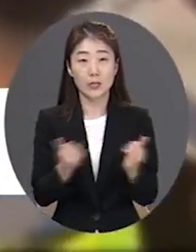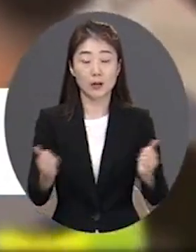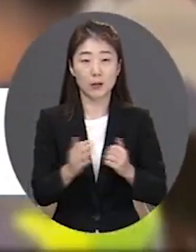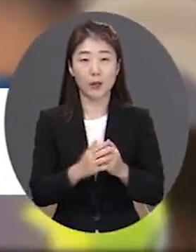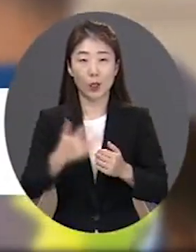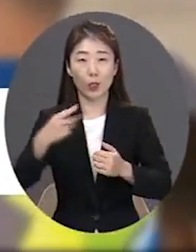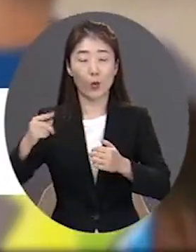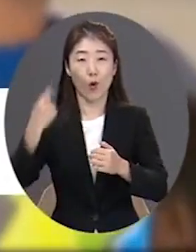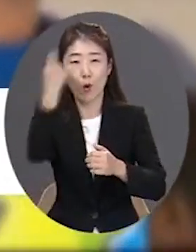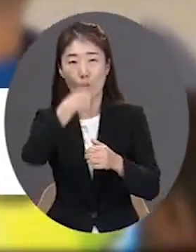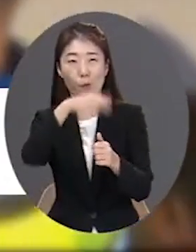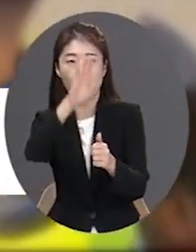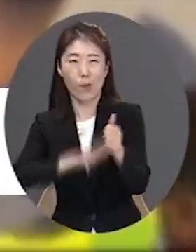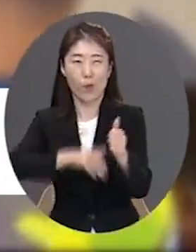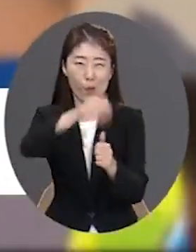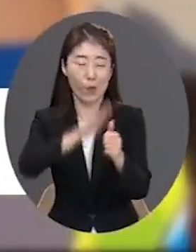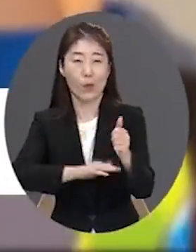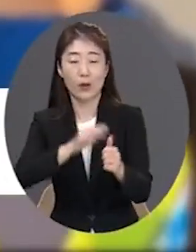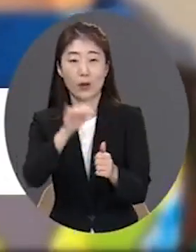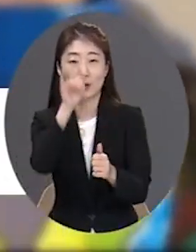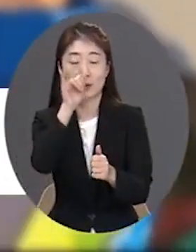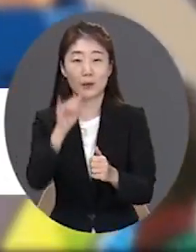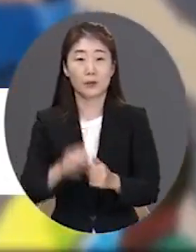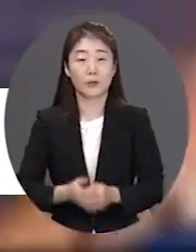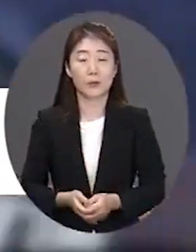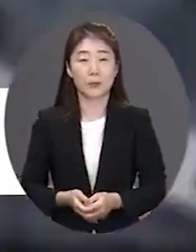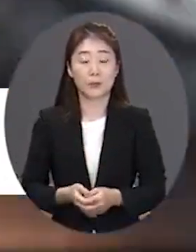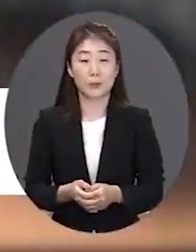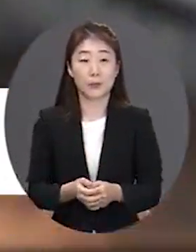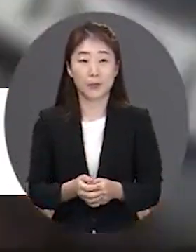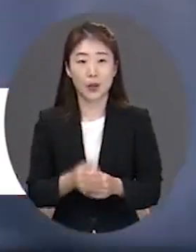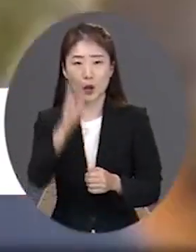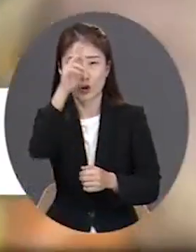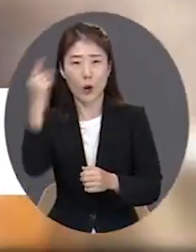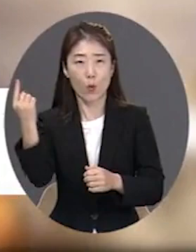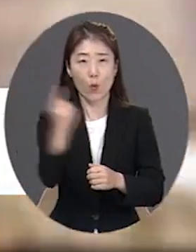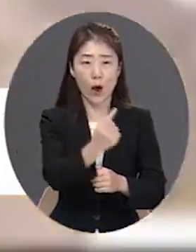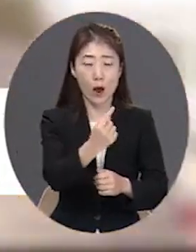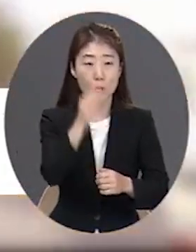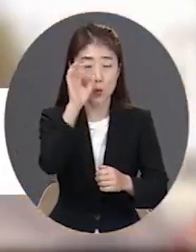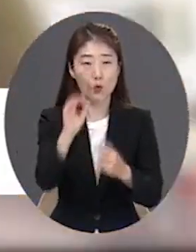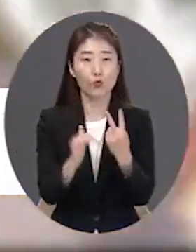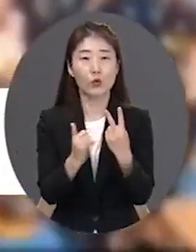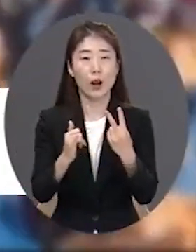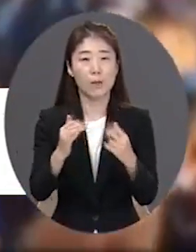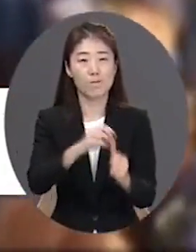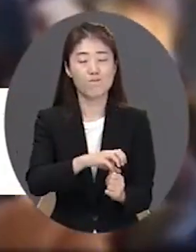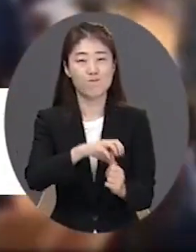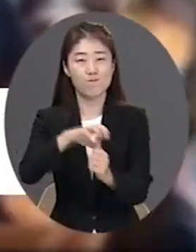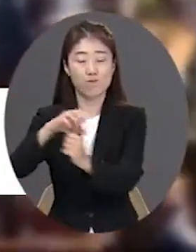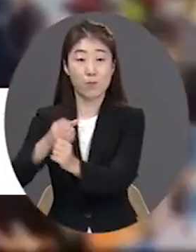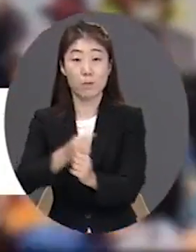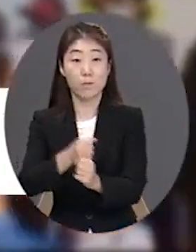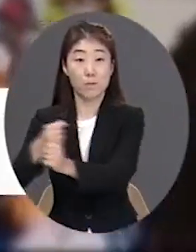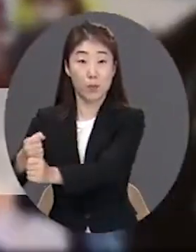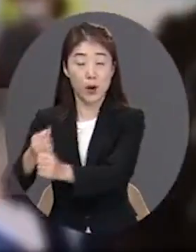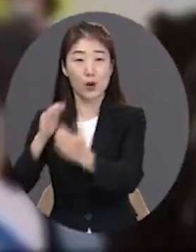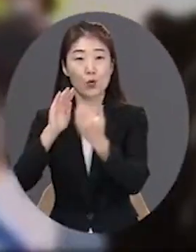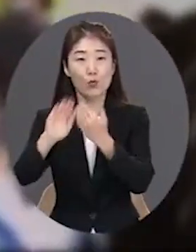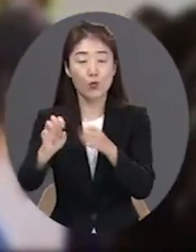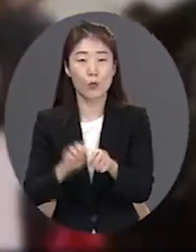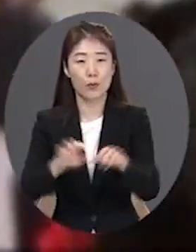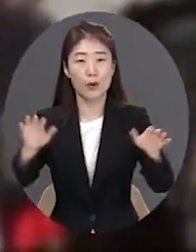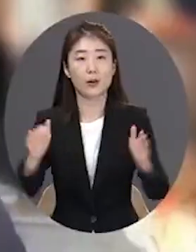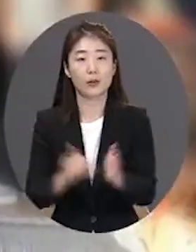뿌리고 얼굴에 비비기까지 합니다. 출동한 경찰에 의해 두 명이 체포되고 나서야 주민들은